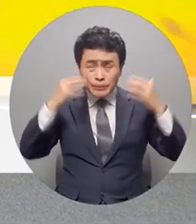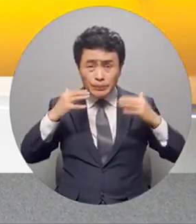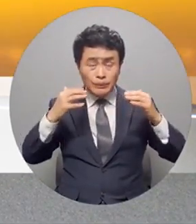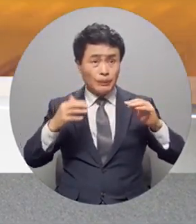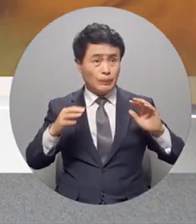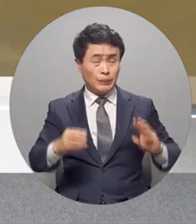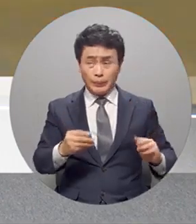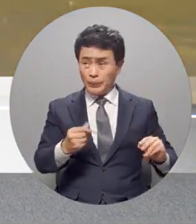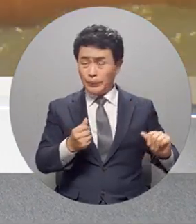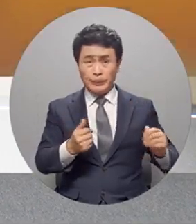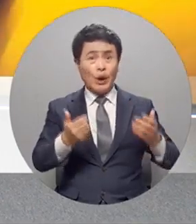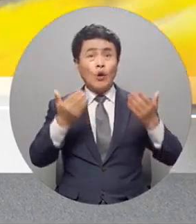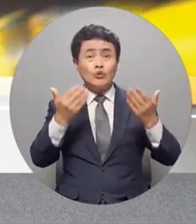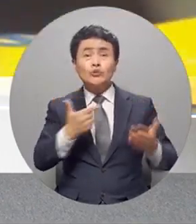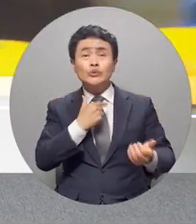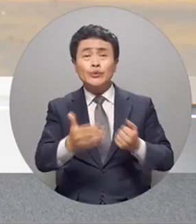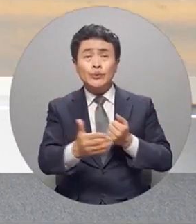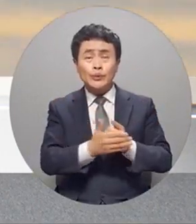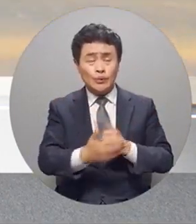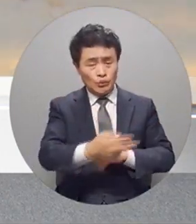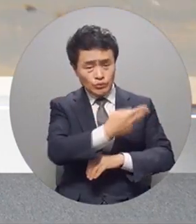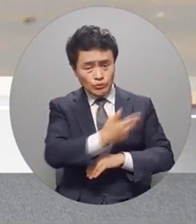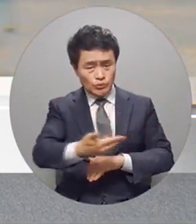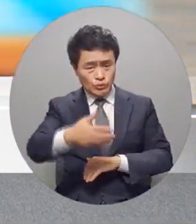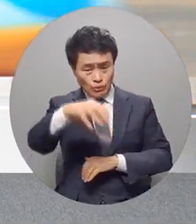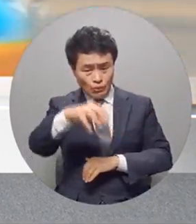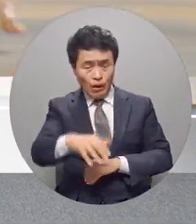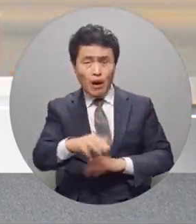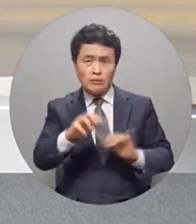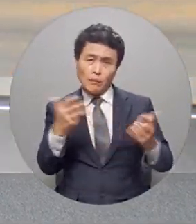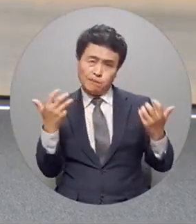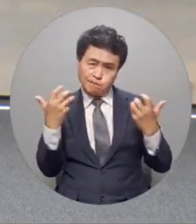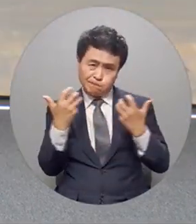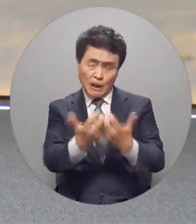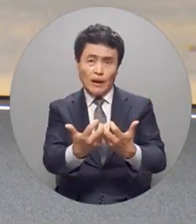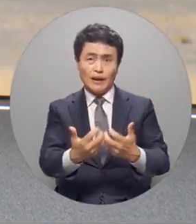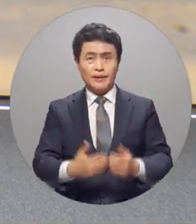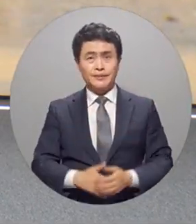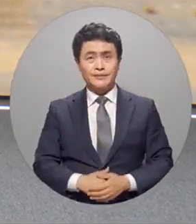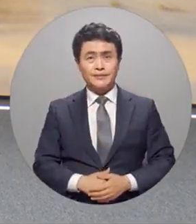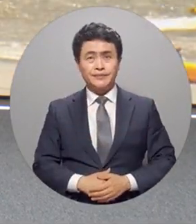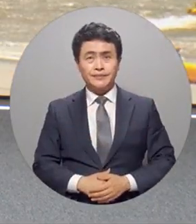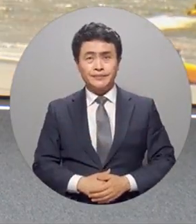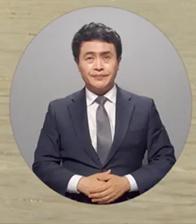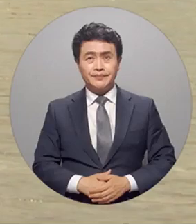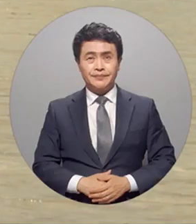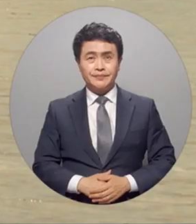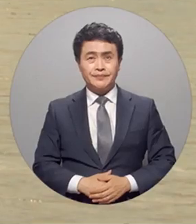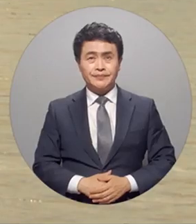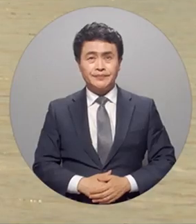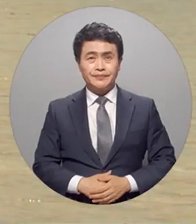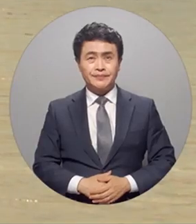피하려는 사람들로 해수욕장은 주말 전부터 붐비고 있습니다. 박선진 기자입니다.